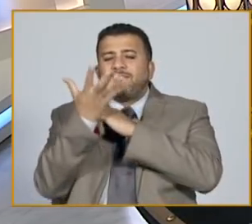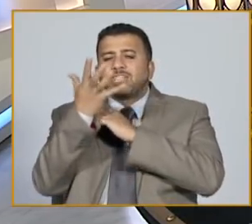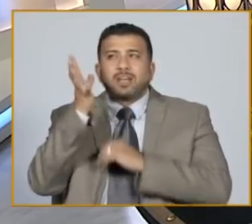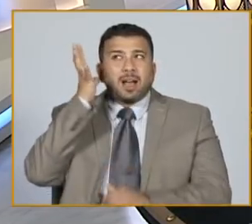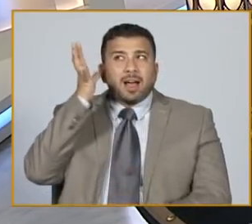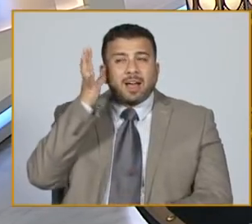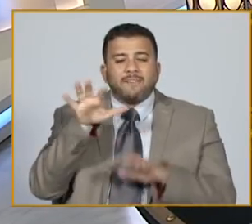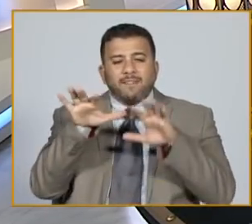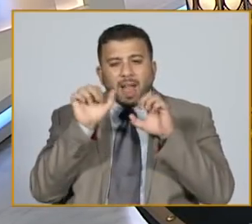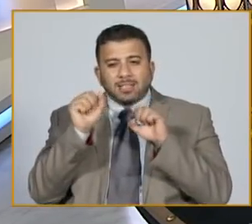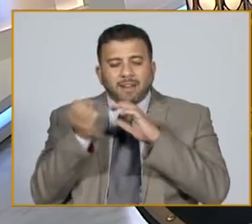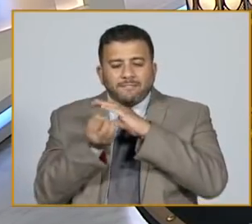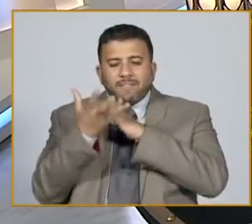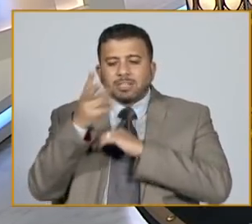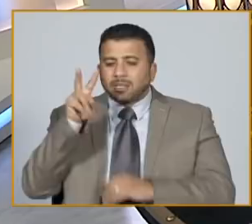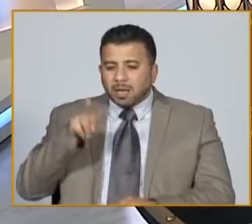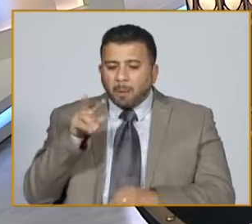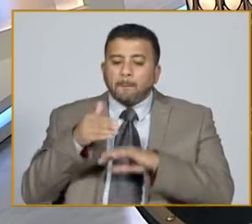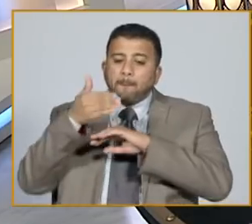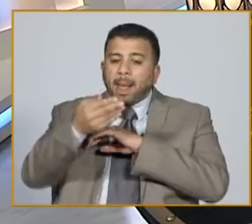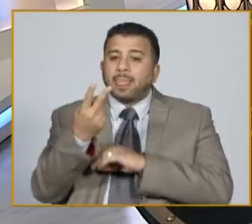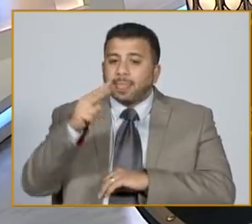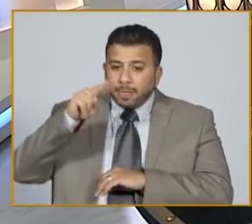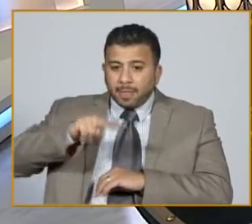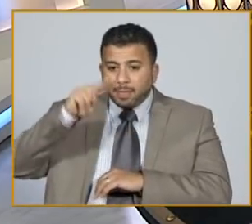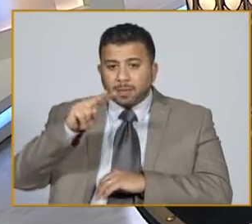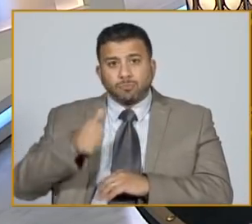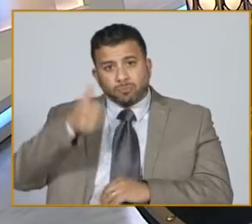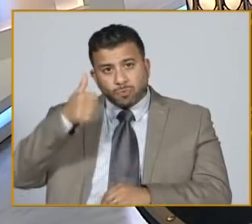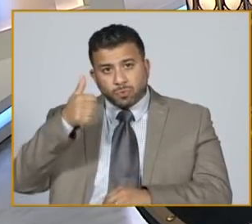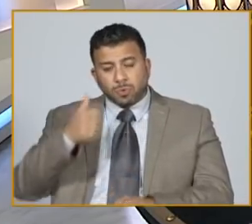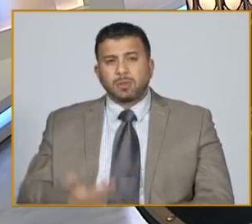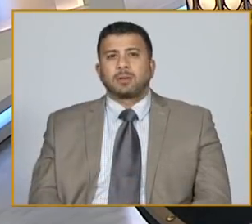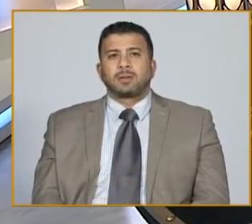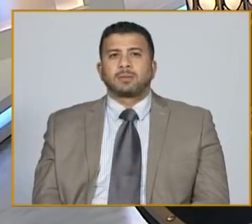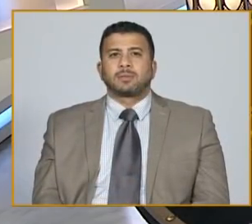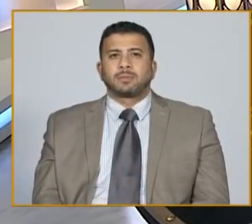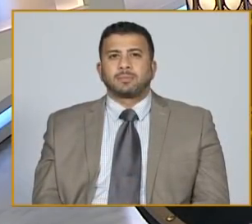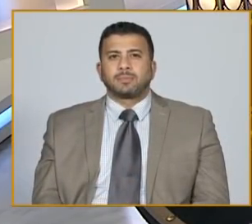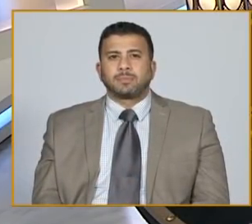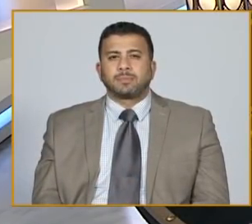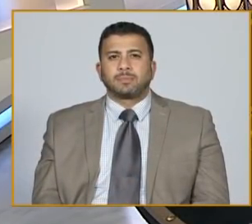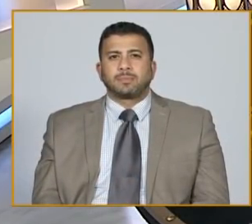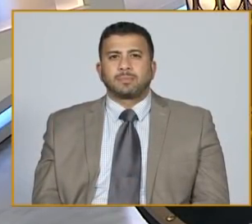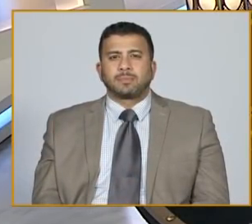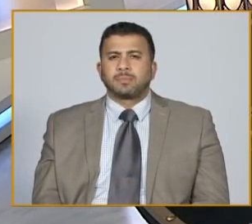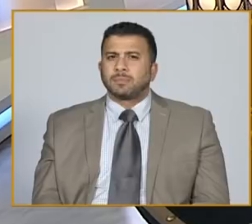إن شاء الله يا رنا. عني سؤال الله يحفظك. أها. كنا نلبس في الحلقة